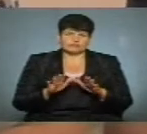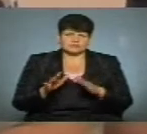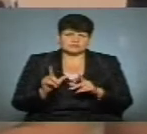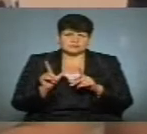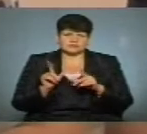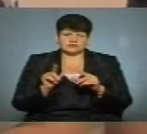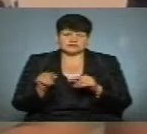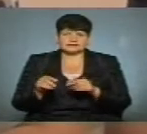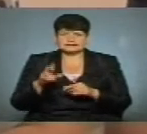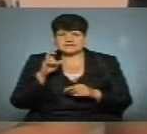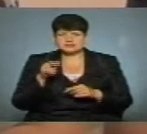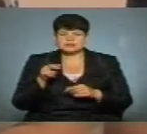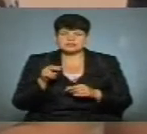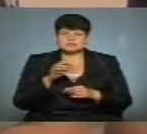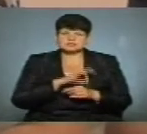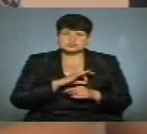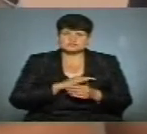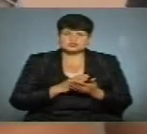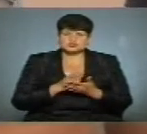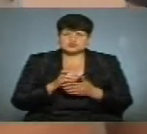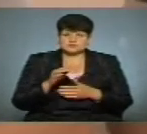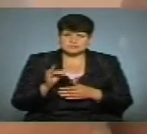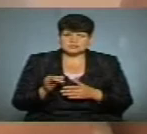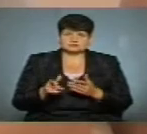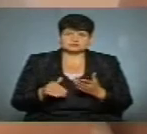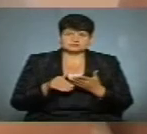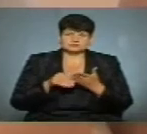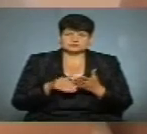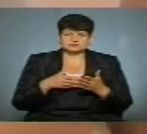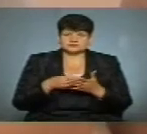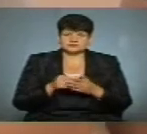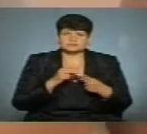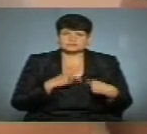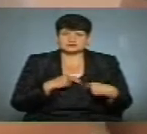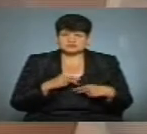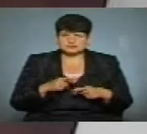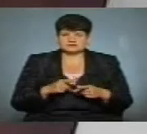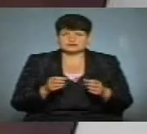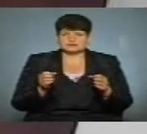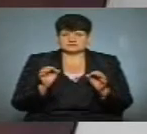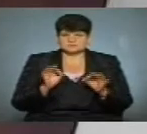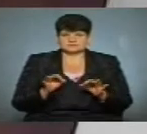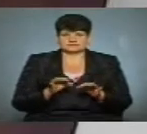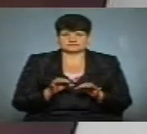рейдів Держспоживслужби, долучитися своїми працівниками для відповідного реагування.